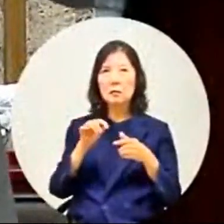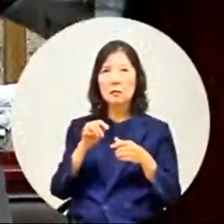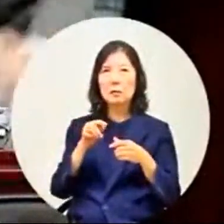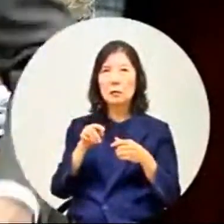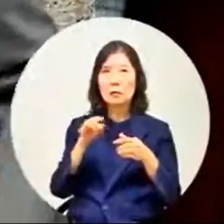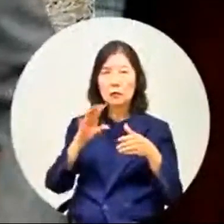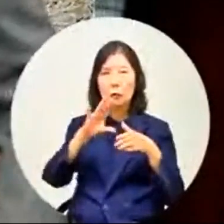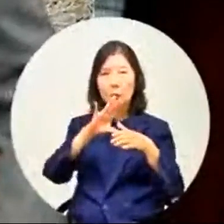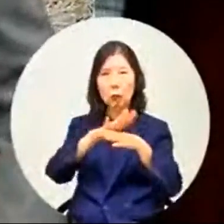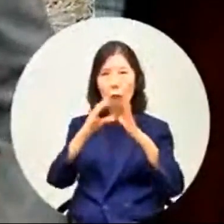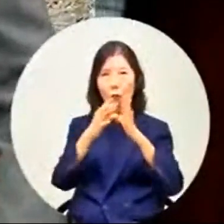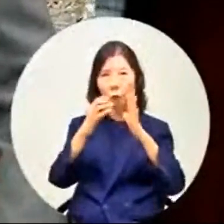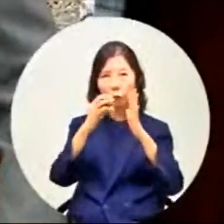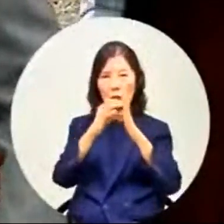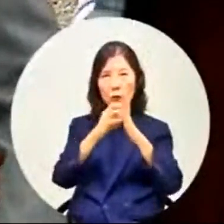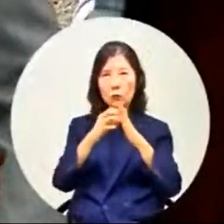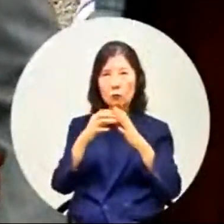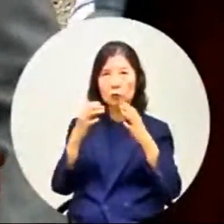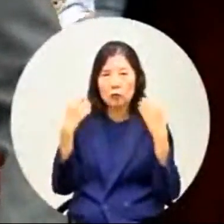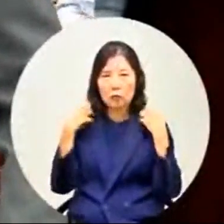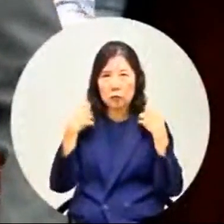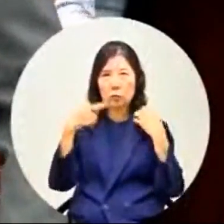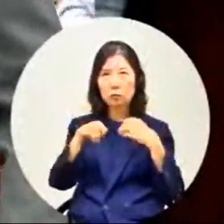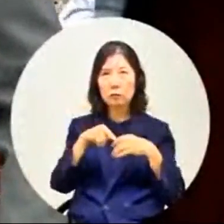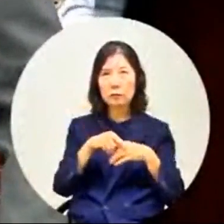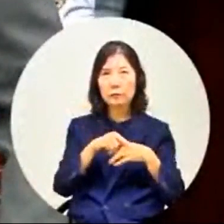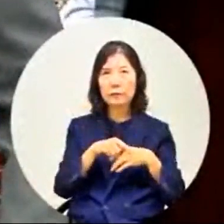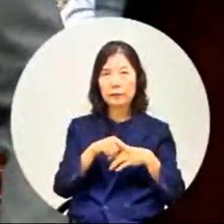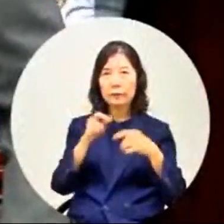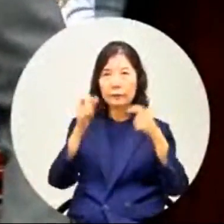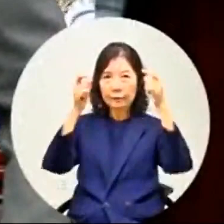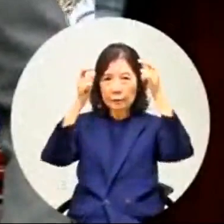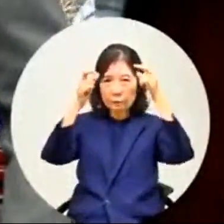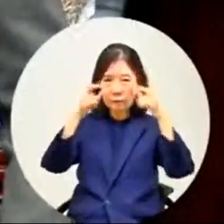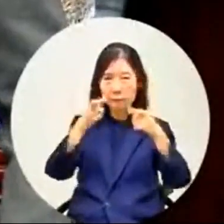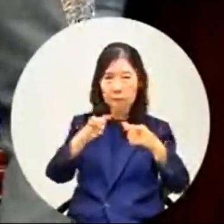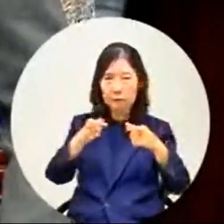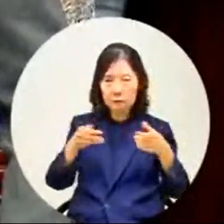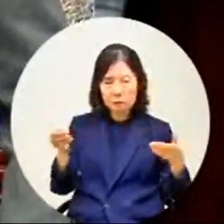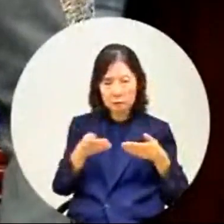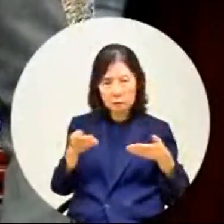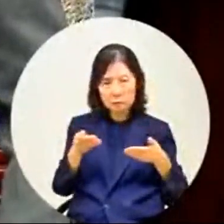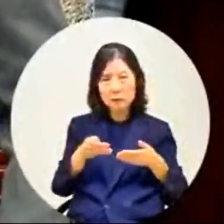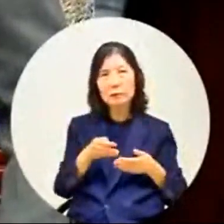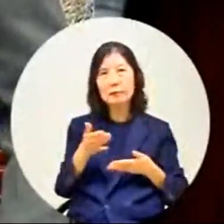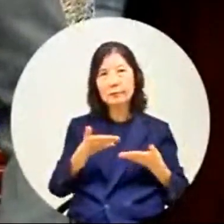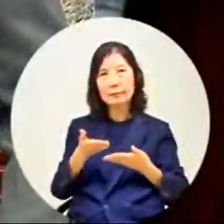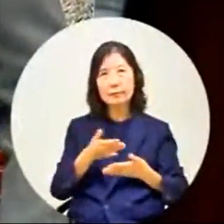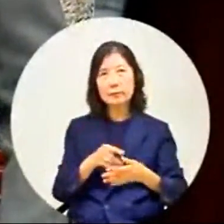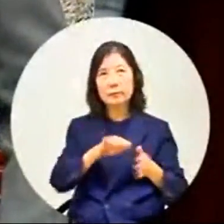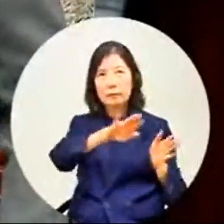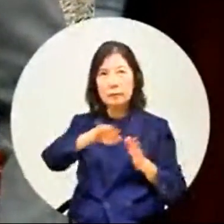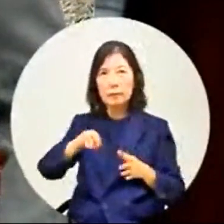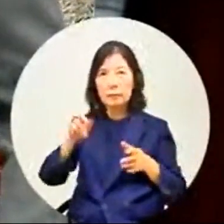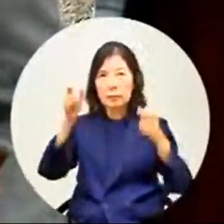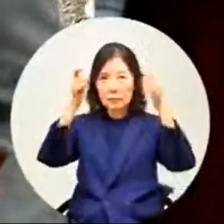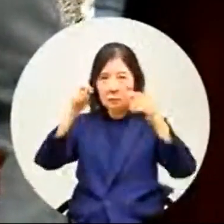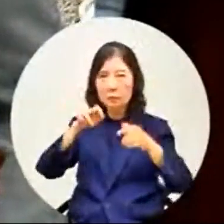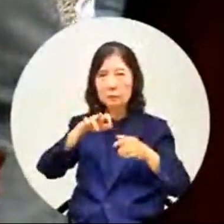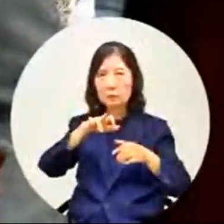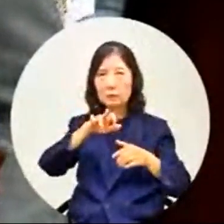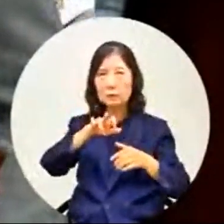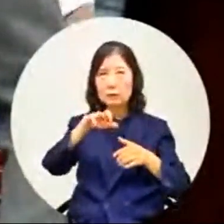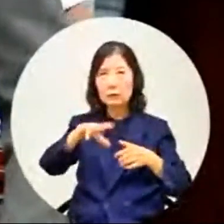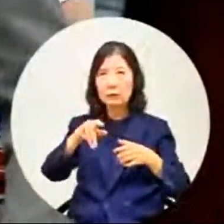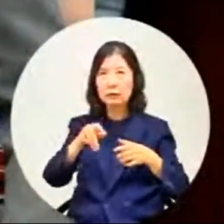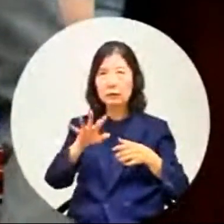局，因为它是辖管整个一个那个高雄港的一个开发案，另外高雄机场这一块是都发